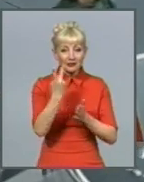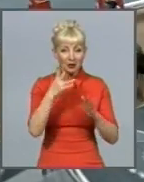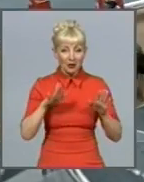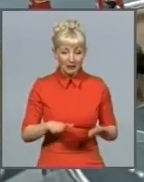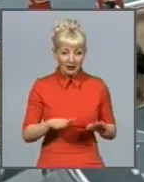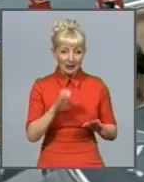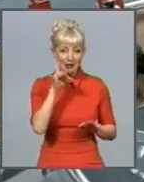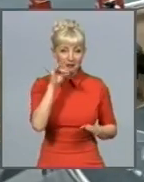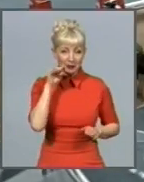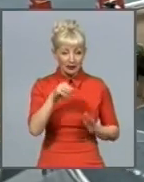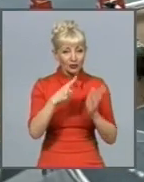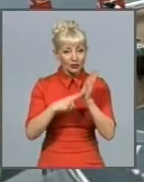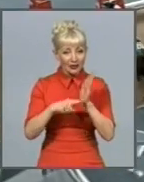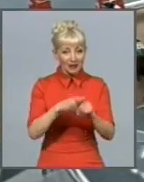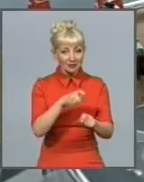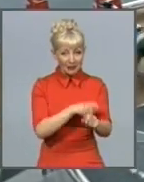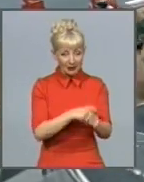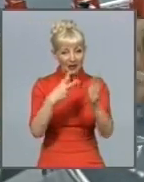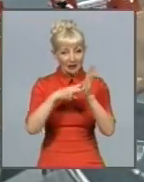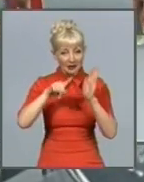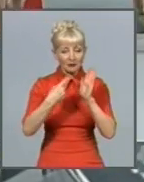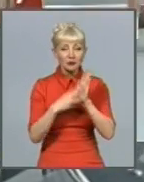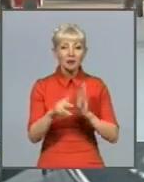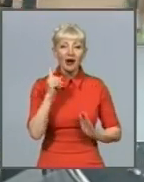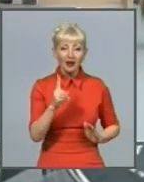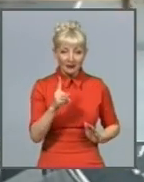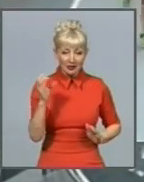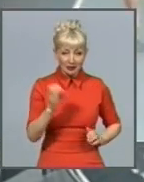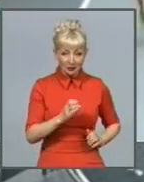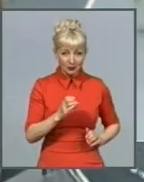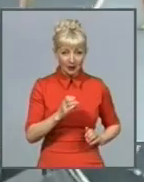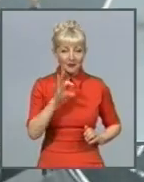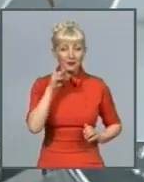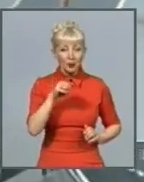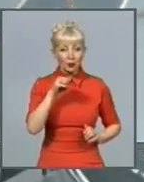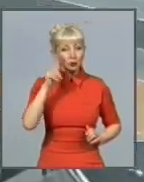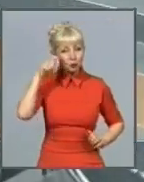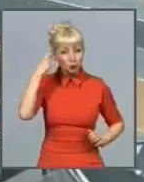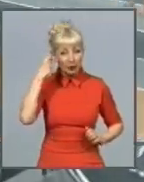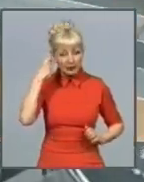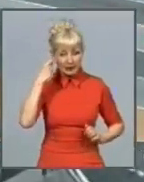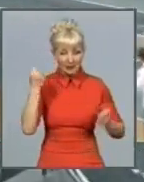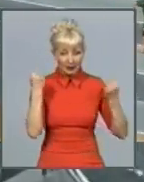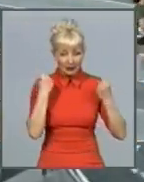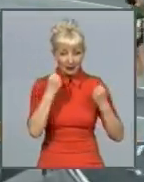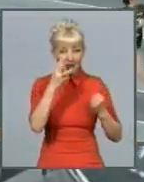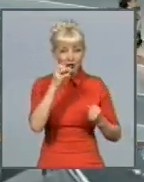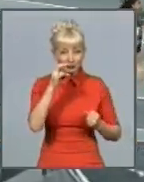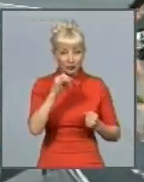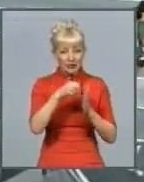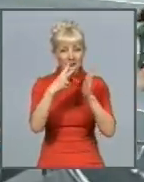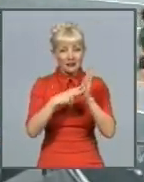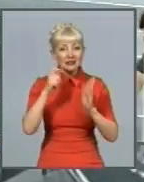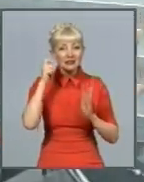60 метров 7,81 секунды. От турецкой бегуньи Симаюс Чевчи 17-летняя воспитанница